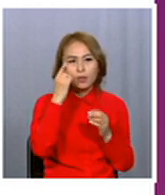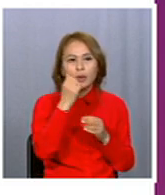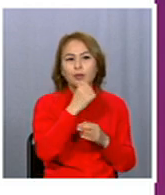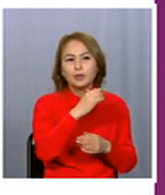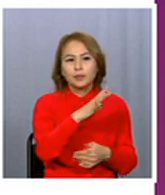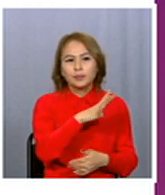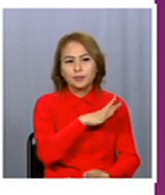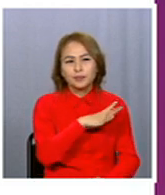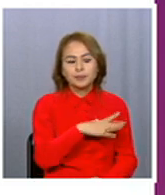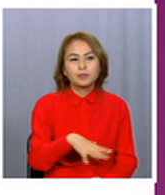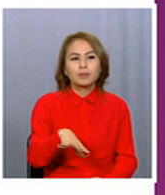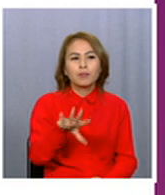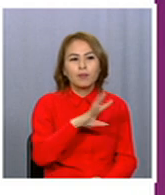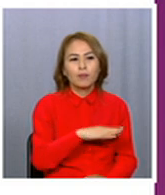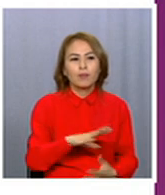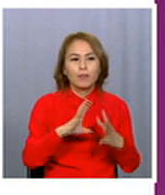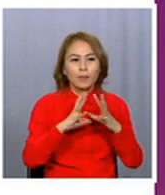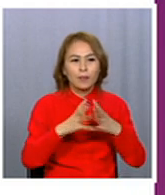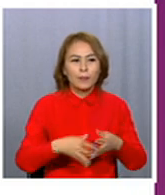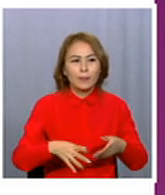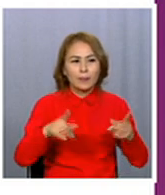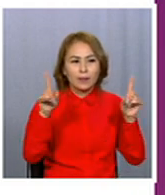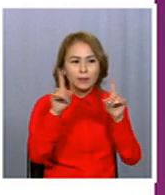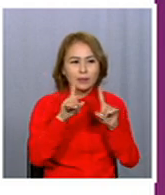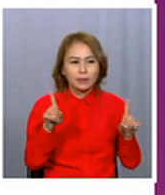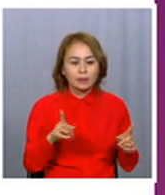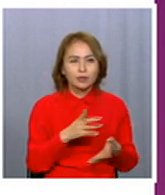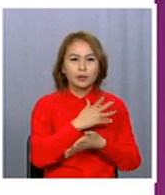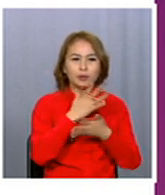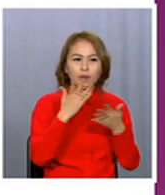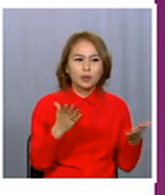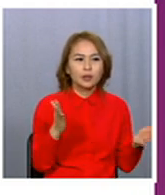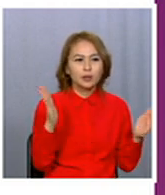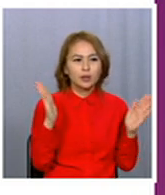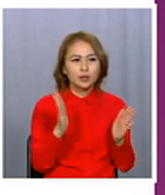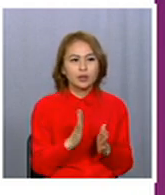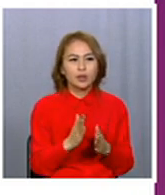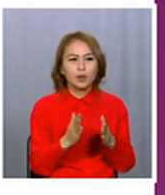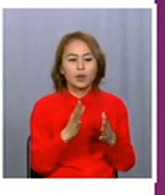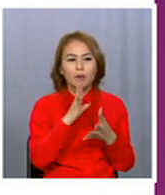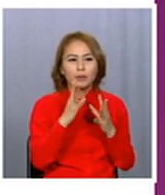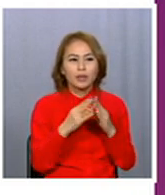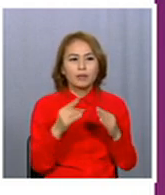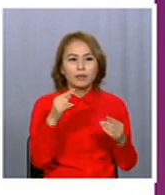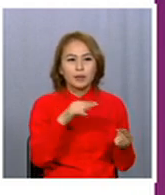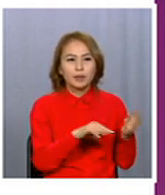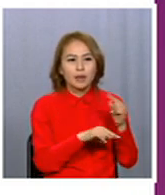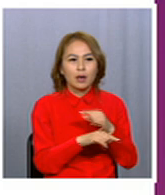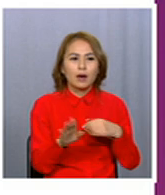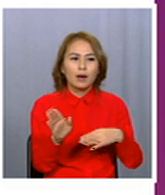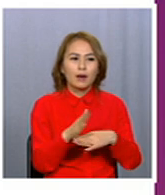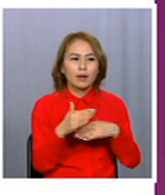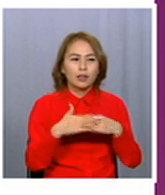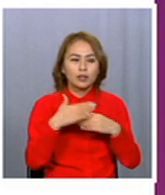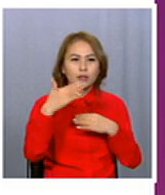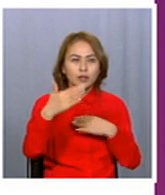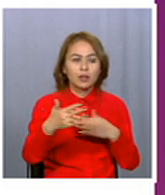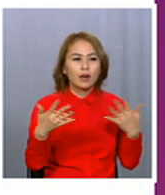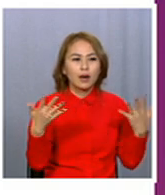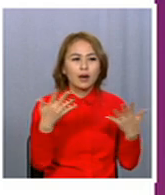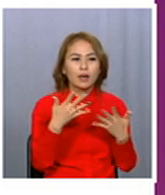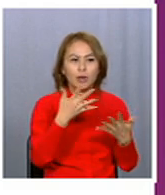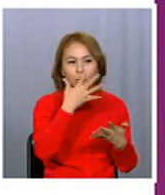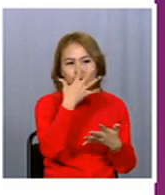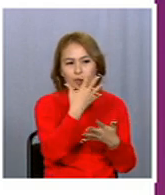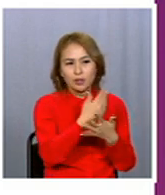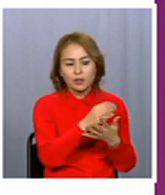бе? Барлық ғаламшарлар мен жұлдыздардың үлкенді кішілі көлемдері мен бір-бірінің